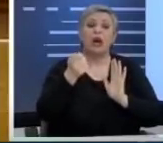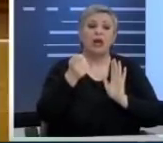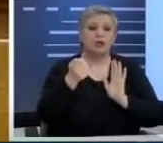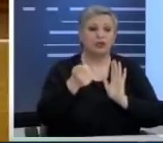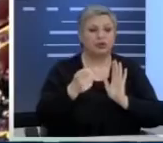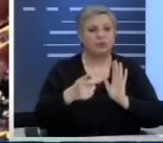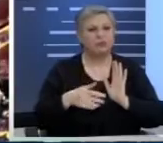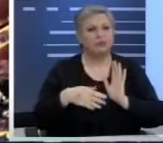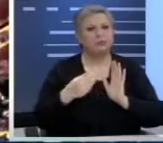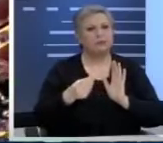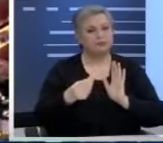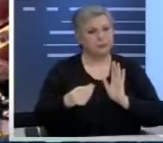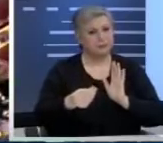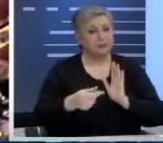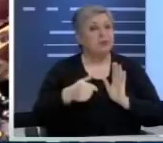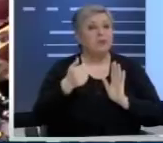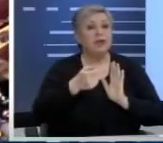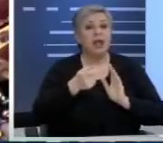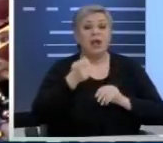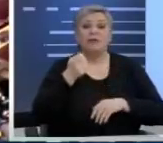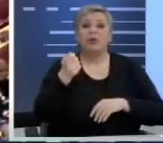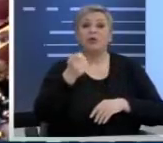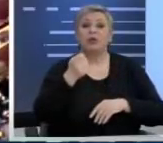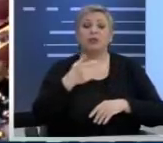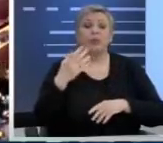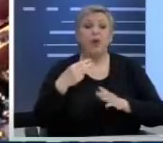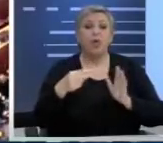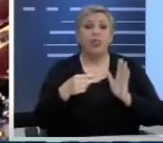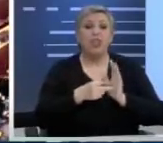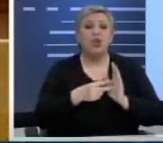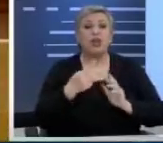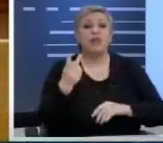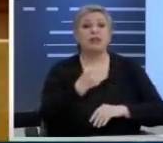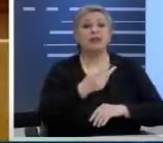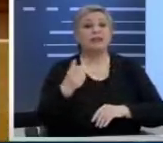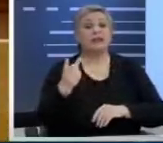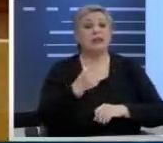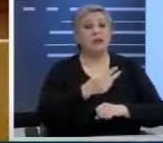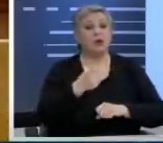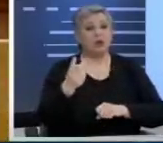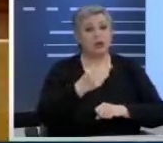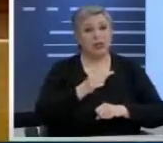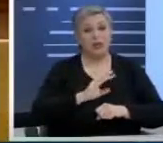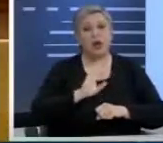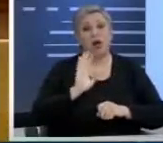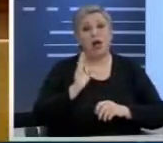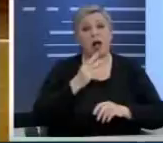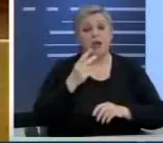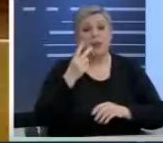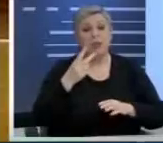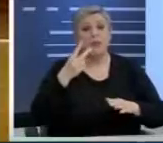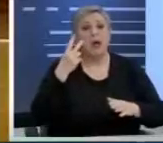Συγγνώμη. Πού θα ήταν το χρέος το 2022 σύμφωνα με τις προβλέψεις